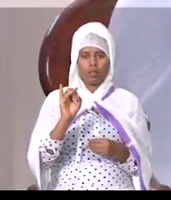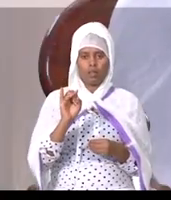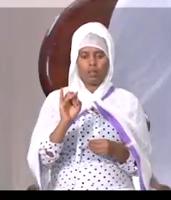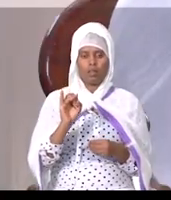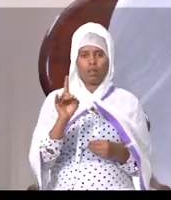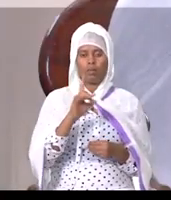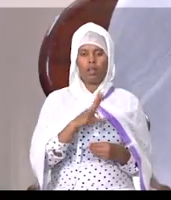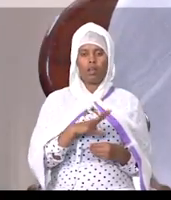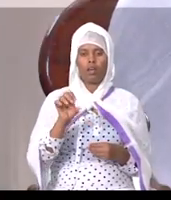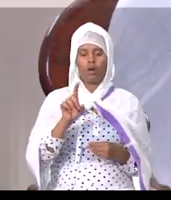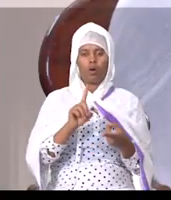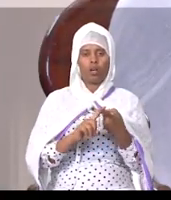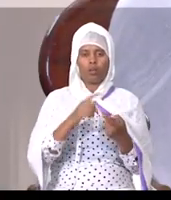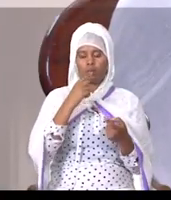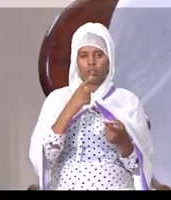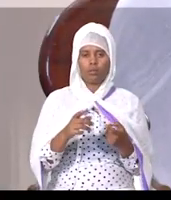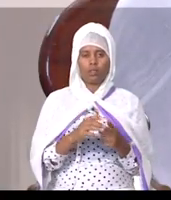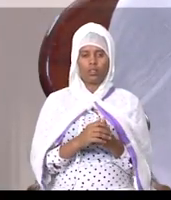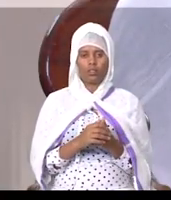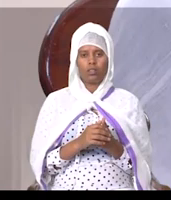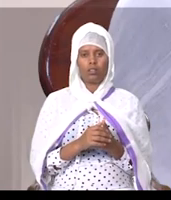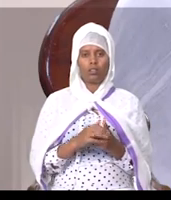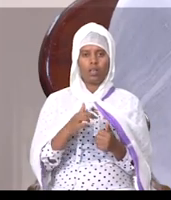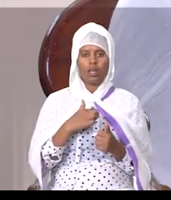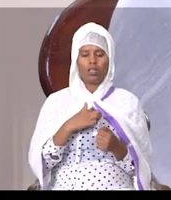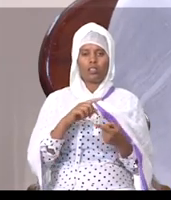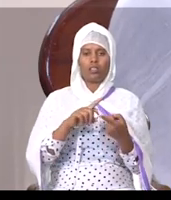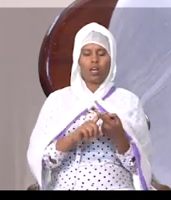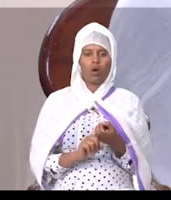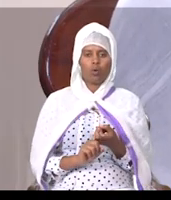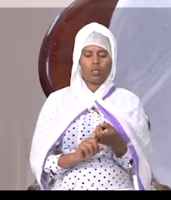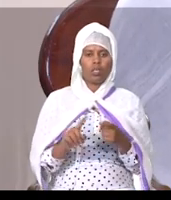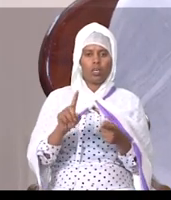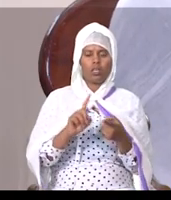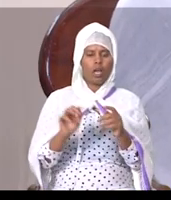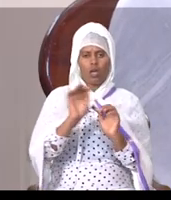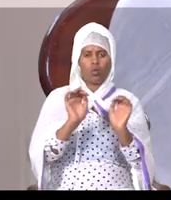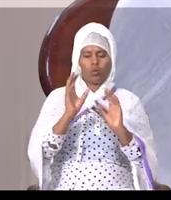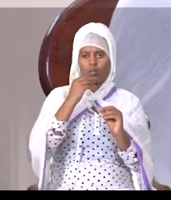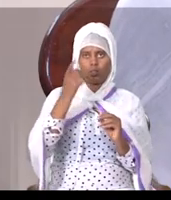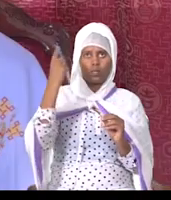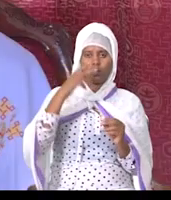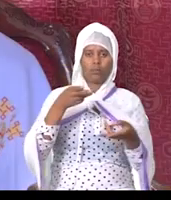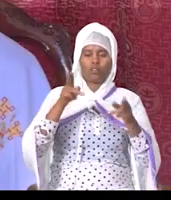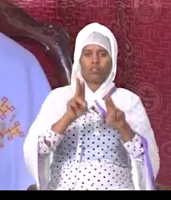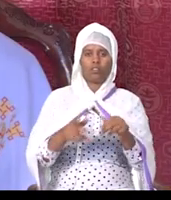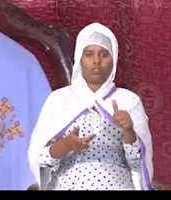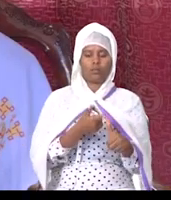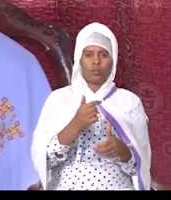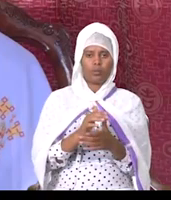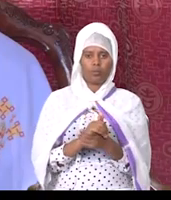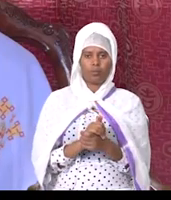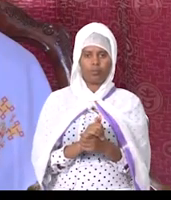قائل أبيل أبيل حوها مستمهلة أنا رحلوا أبيل إيل دحريو زابير أمنا فرد